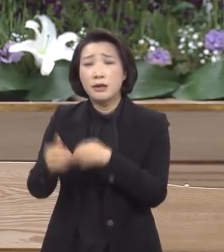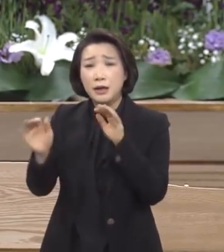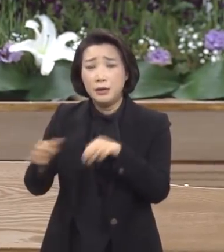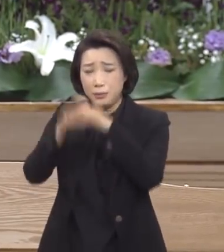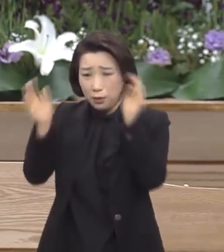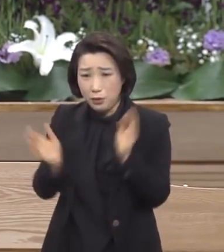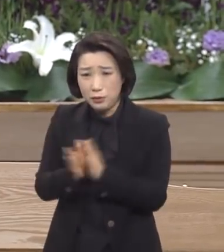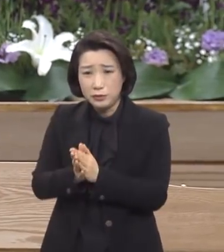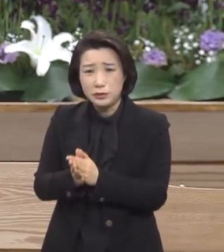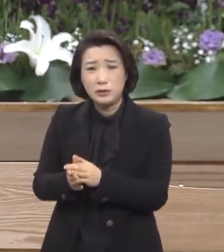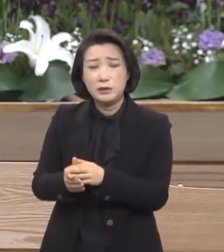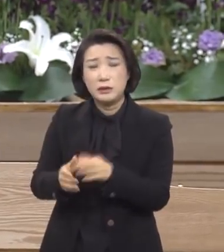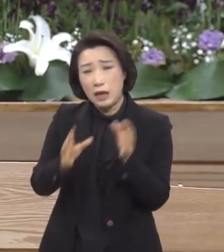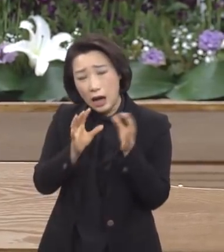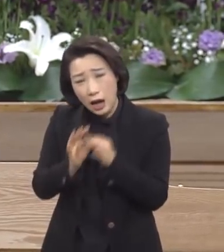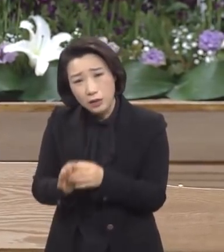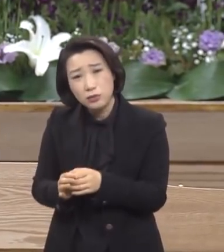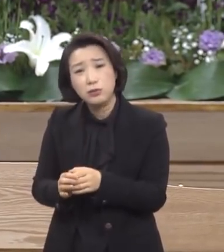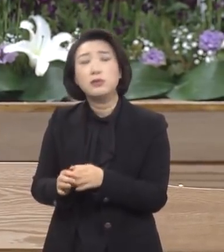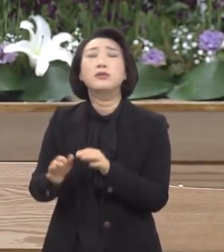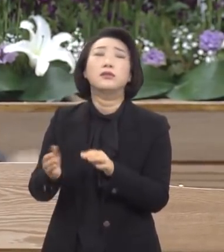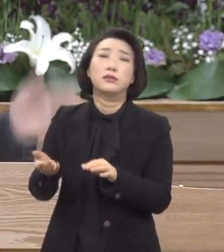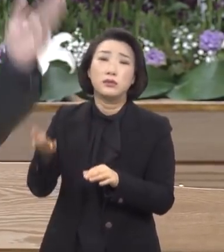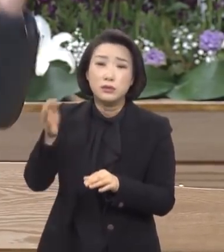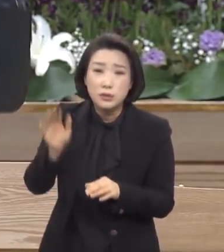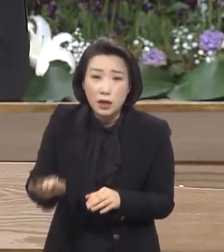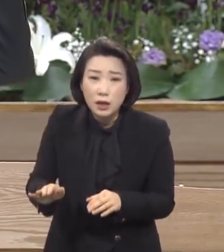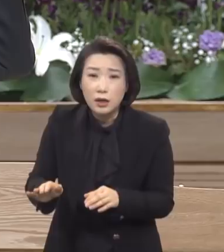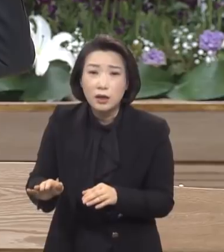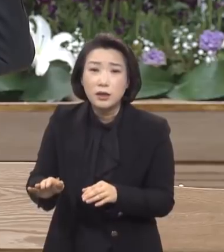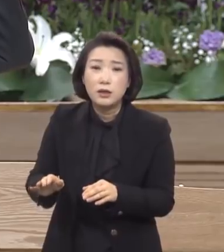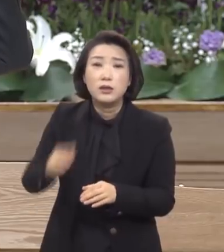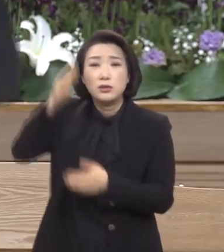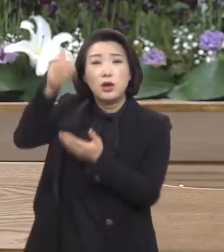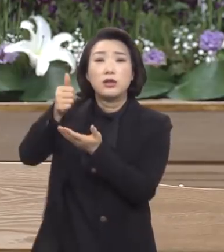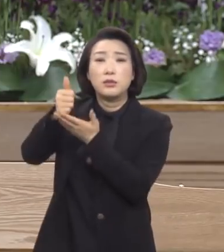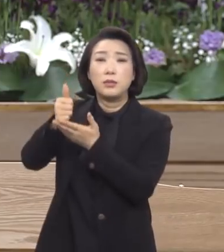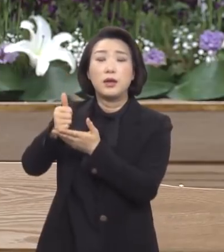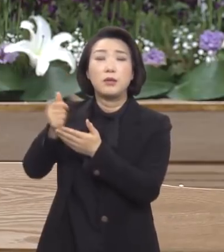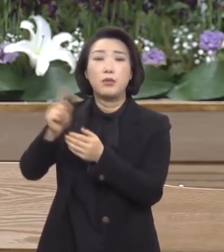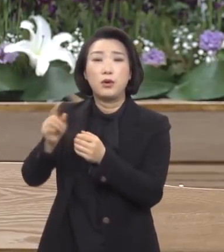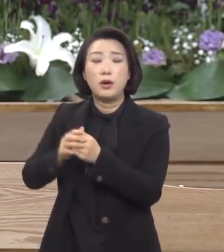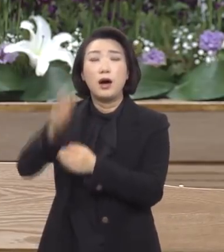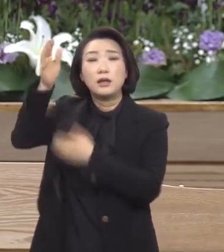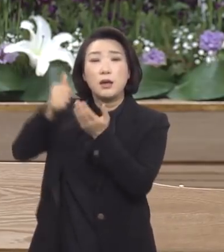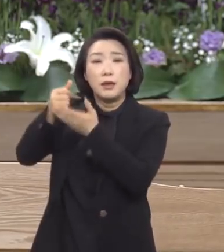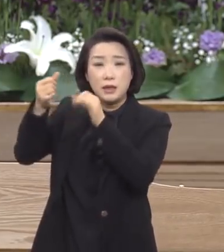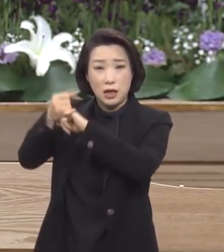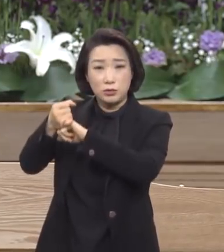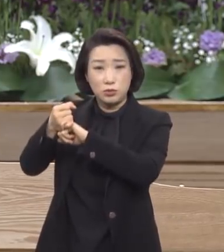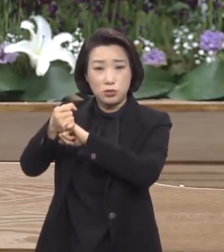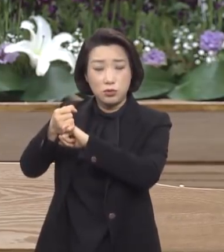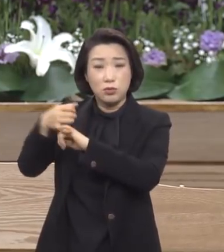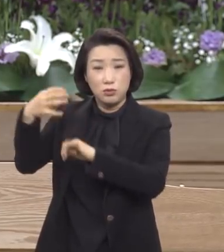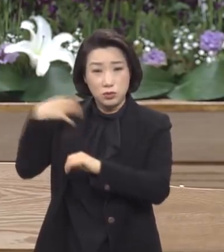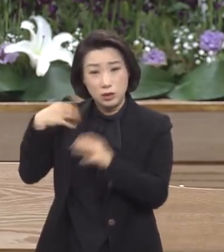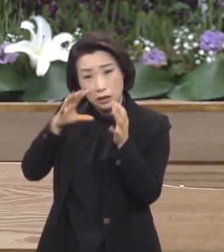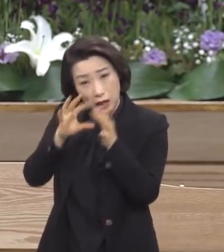다 받아가며 계실지라도 자기가 하신 약속을 이루기